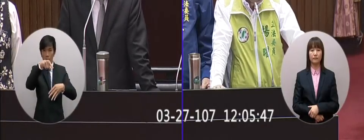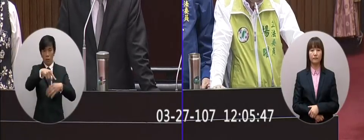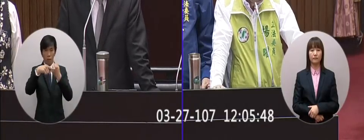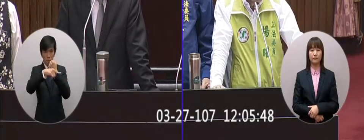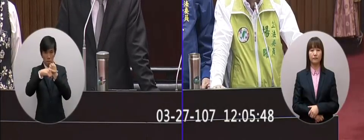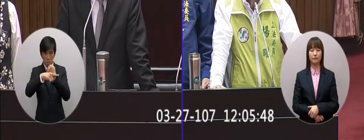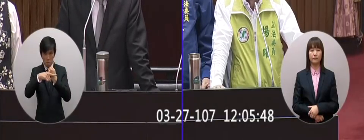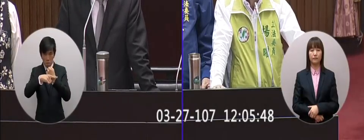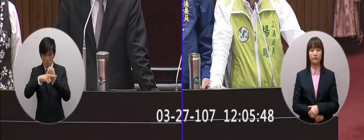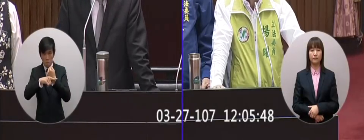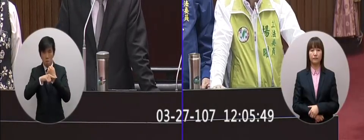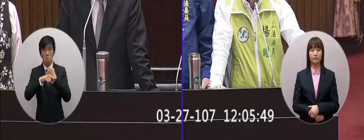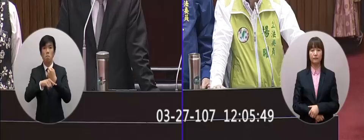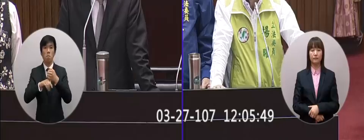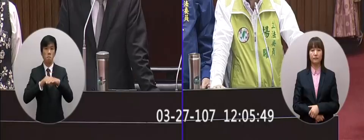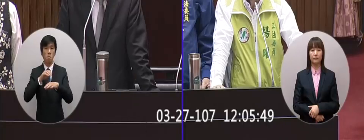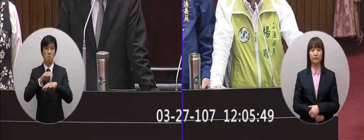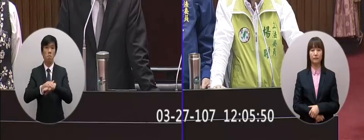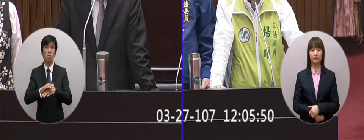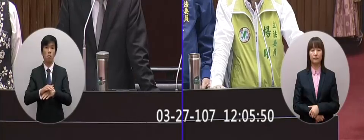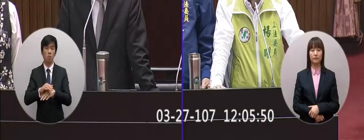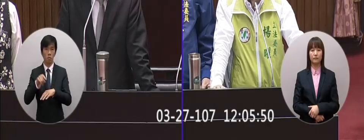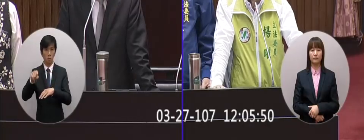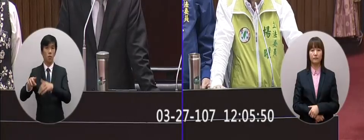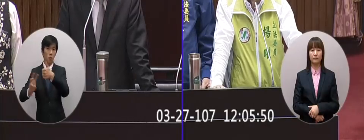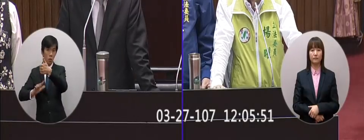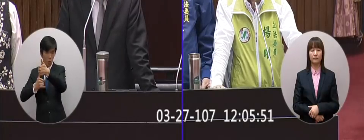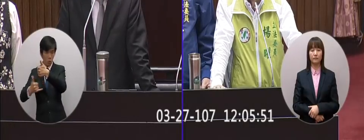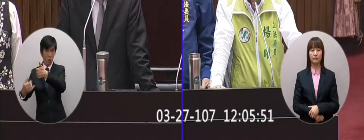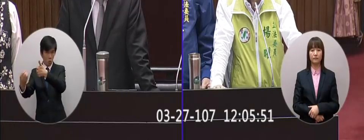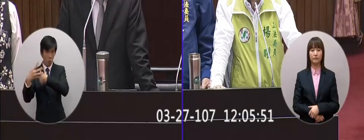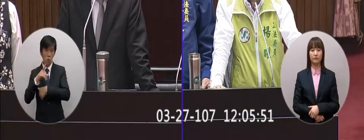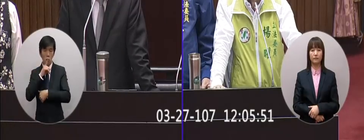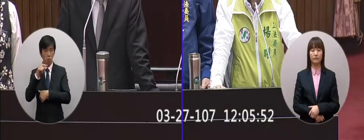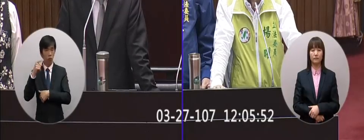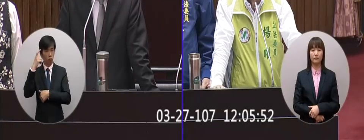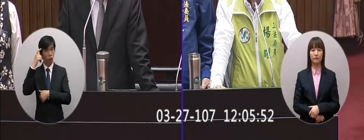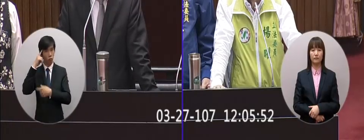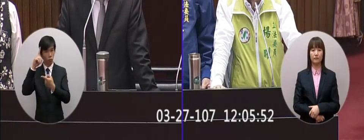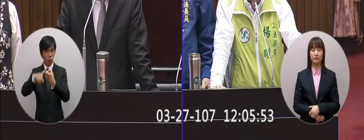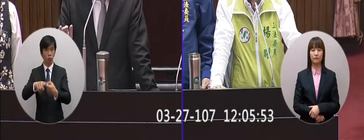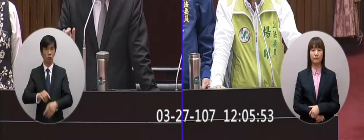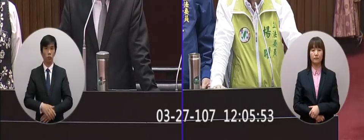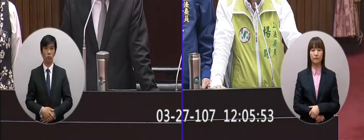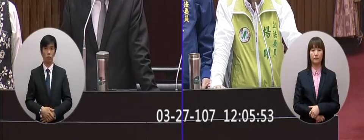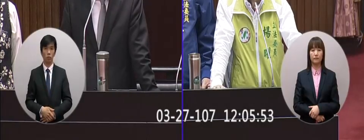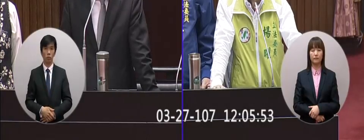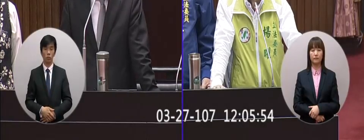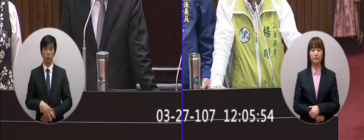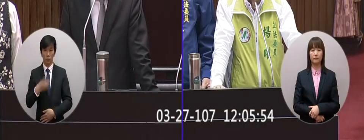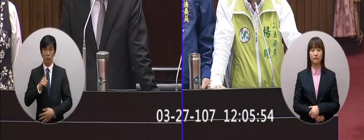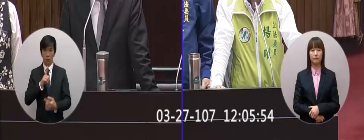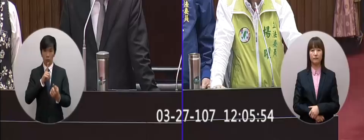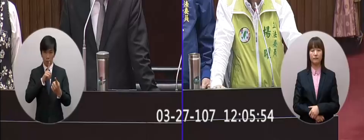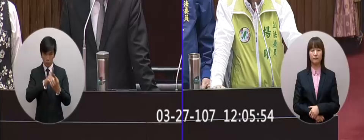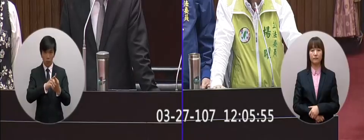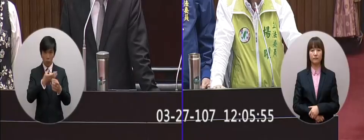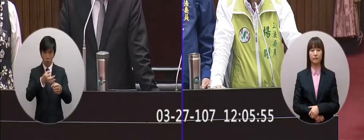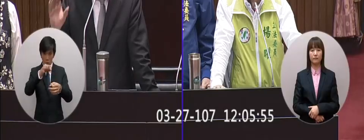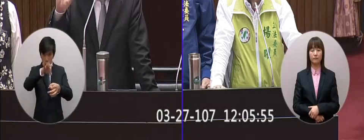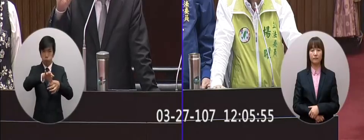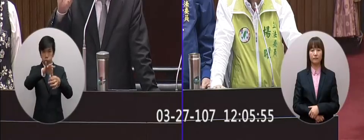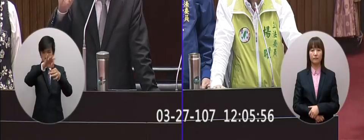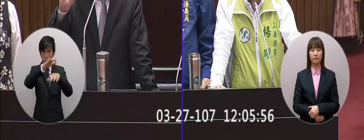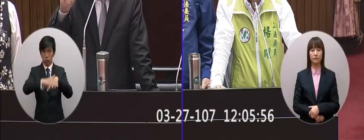的研究之后、这个杨委员的指教、的确是有道理。那目前呢会针对这个加级的部分予以提